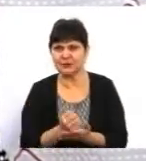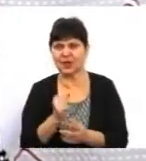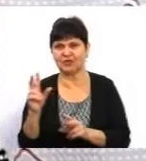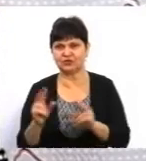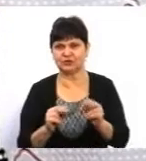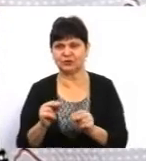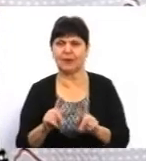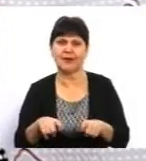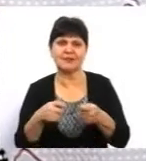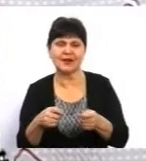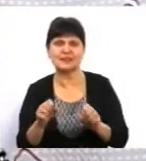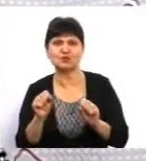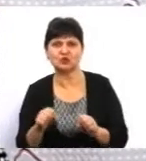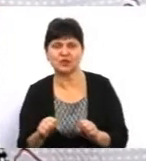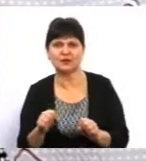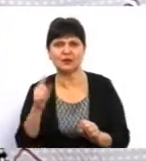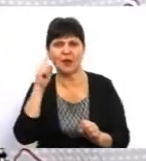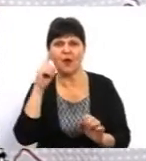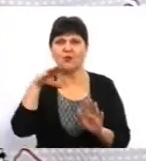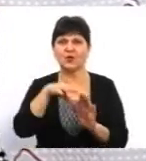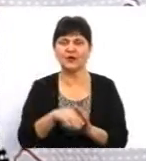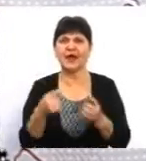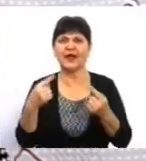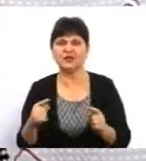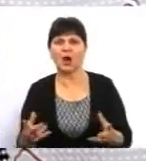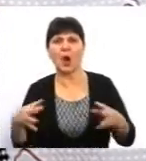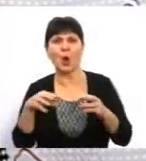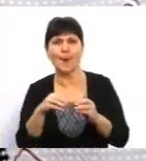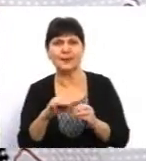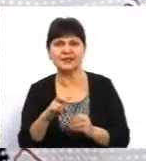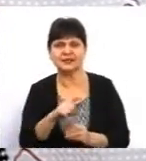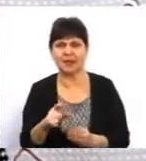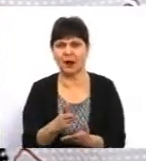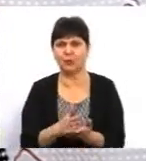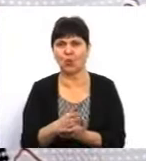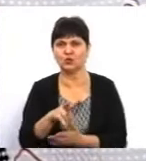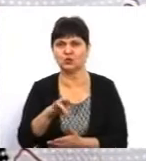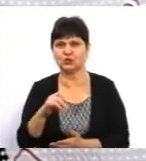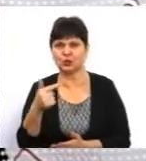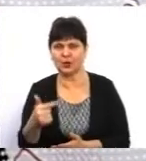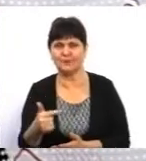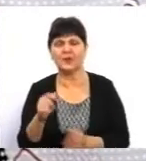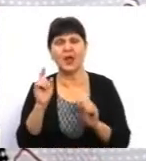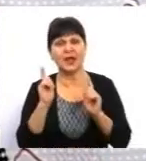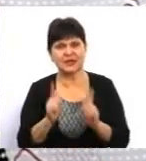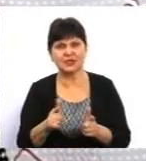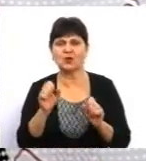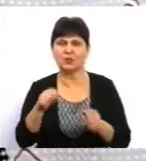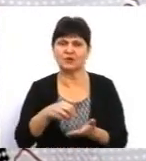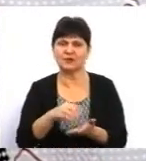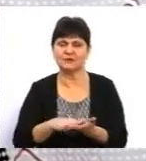можливість думати про впровадження інших комплексних послуг? Їх дійсно можна визначити, наприклад,